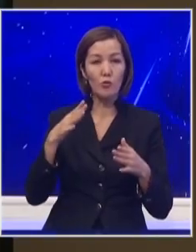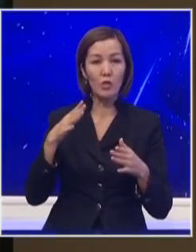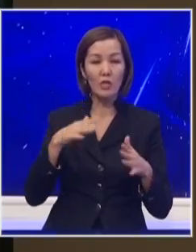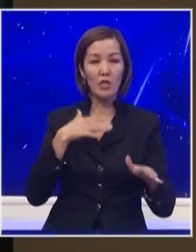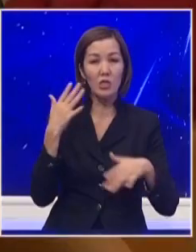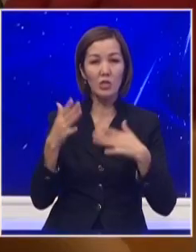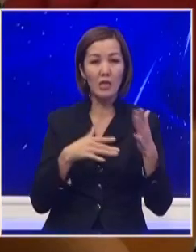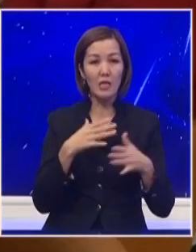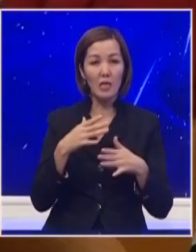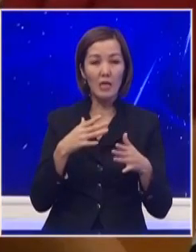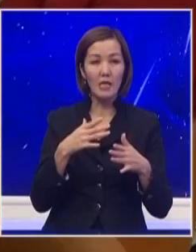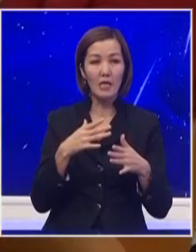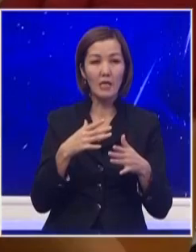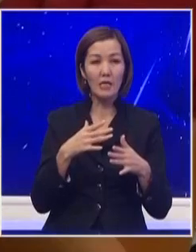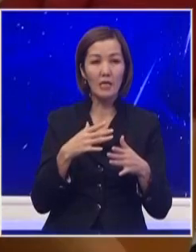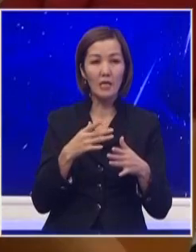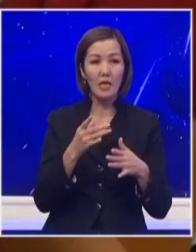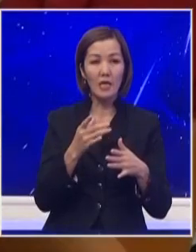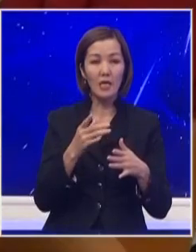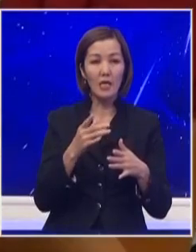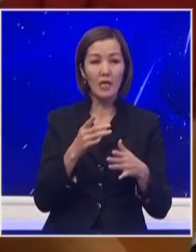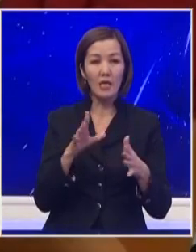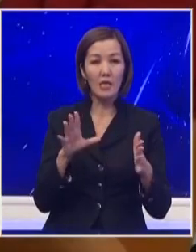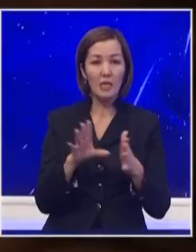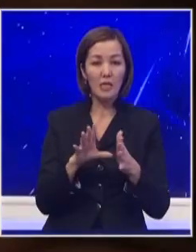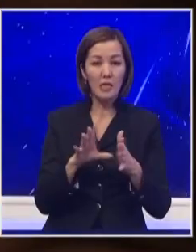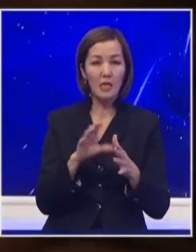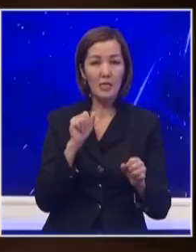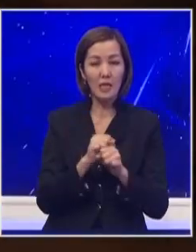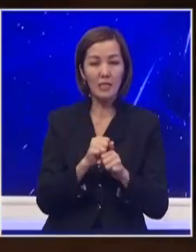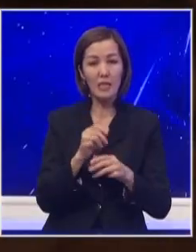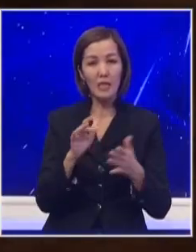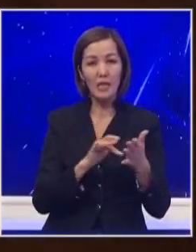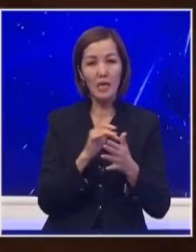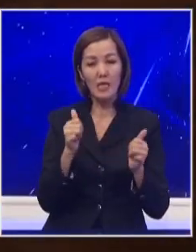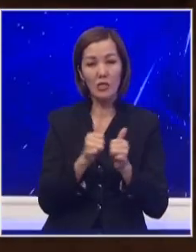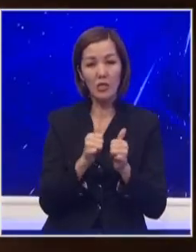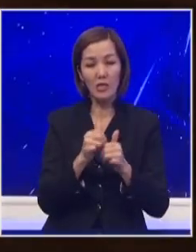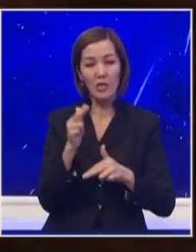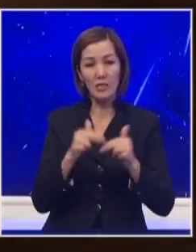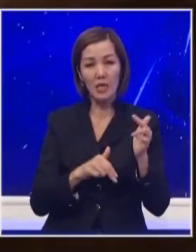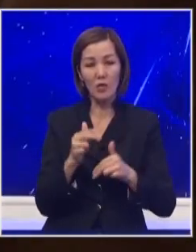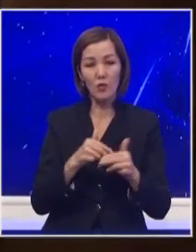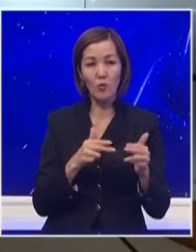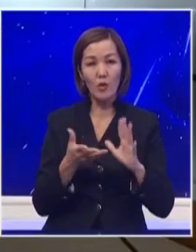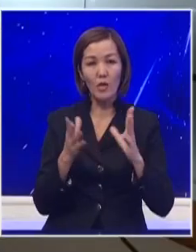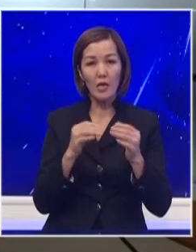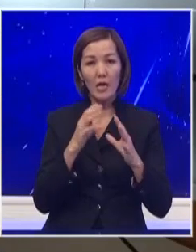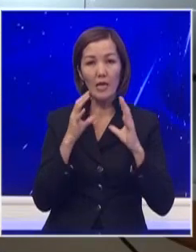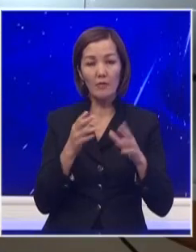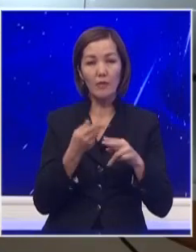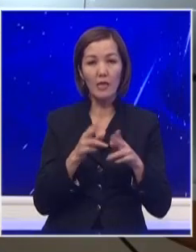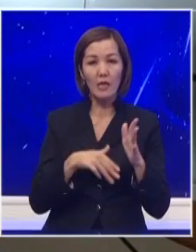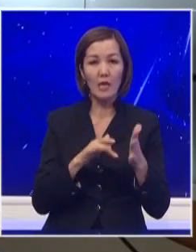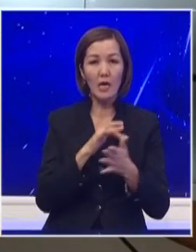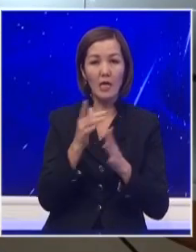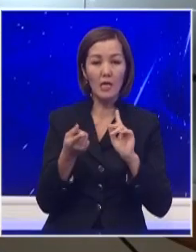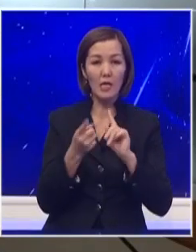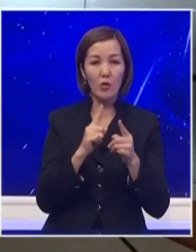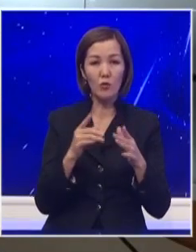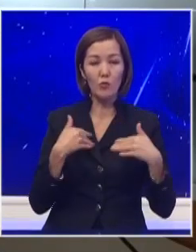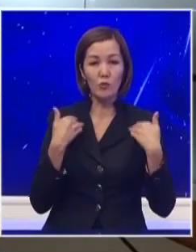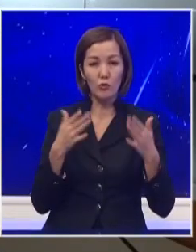айтты. Оған өртті анықтайтын датчиктер мен өзге де дыбыстық қондырғылар, заманауи цифрлық камералармен жабдықтау керек. Бейне бақылау камераларының